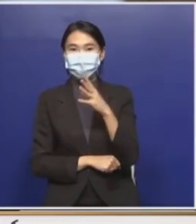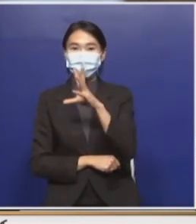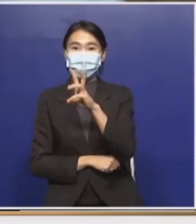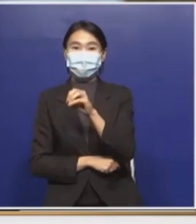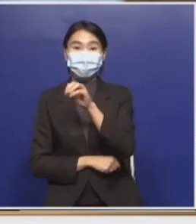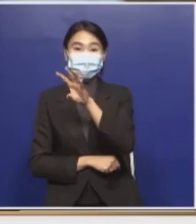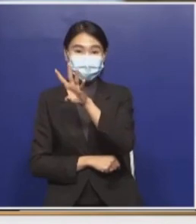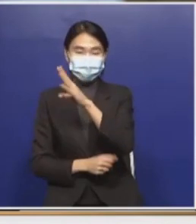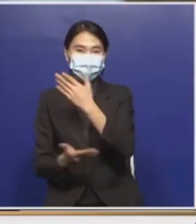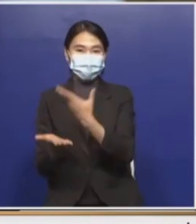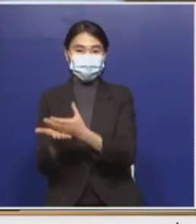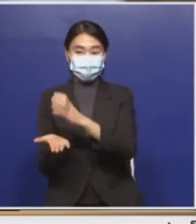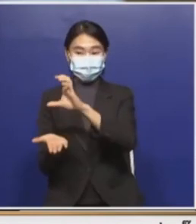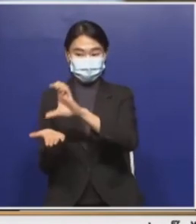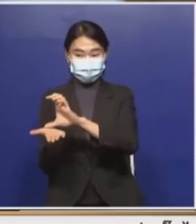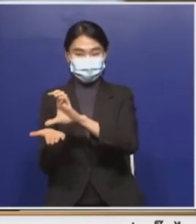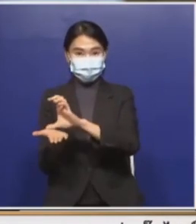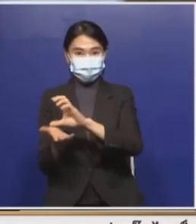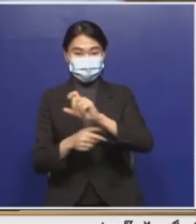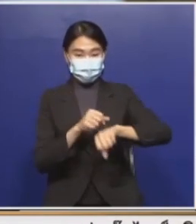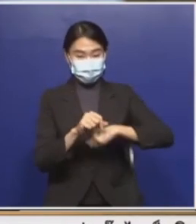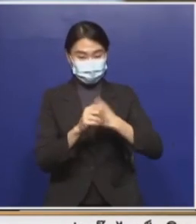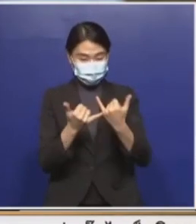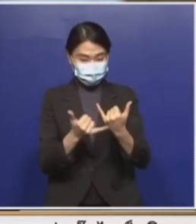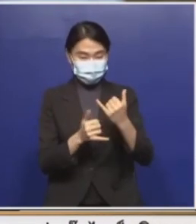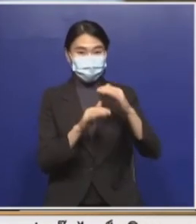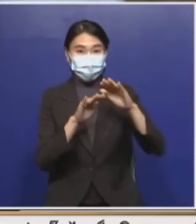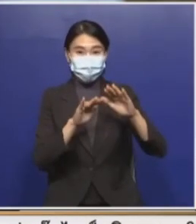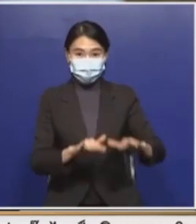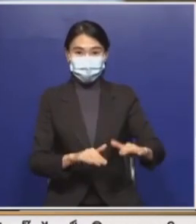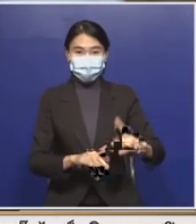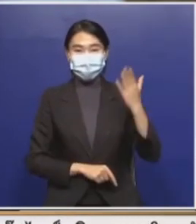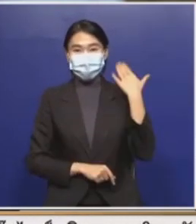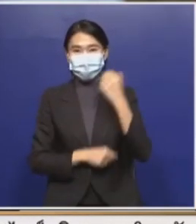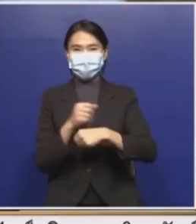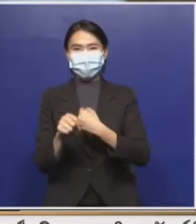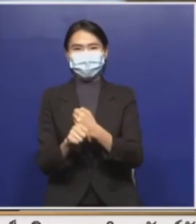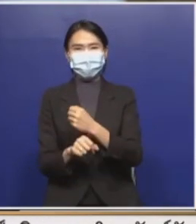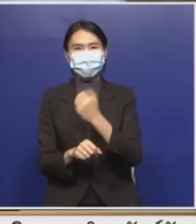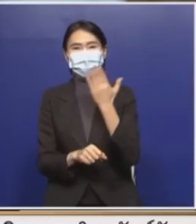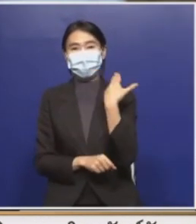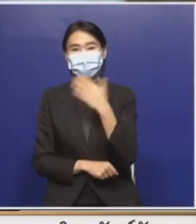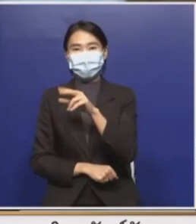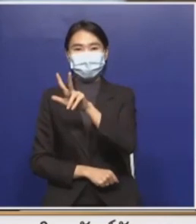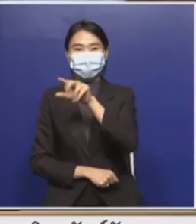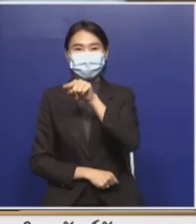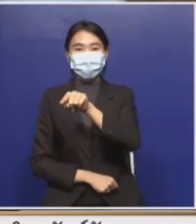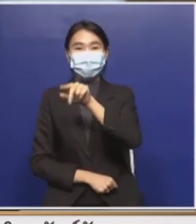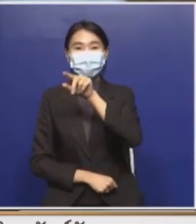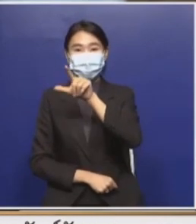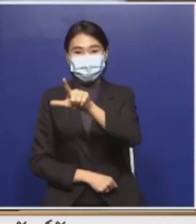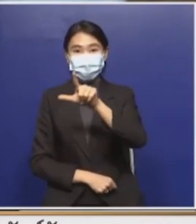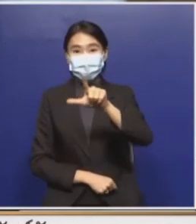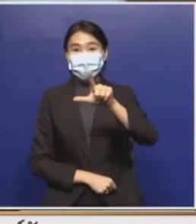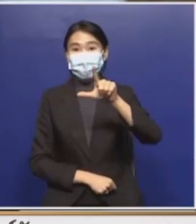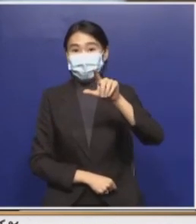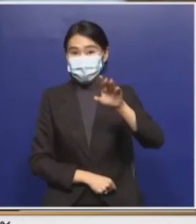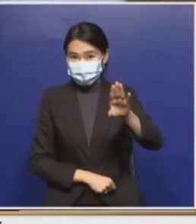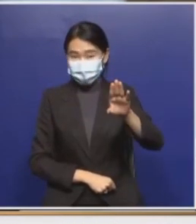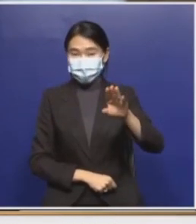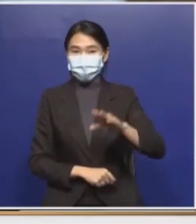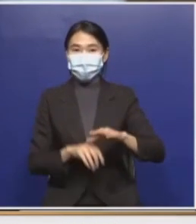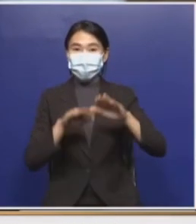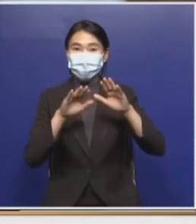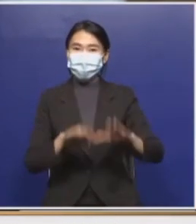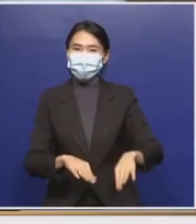64ซึ่งงบประมาณปี64ตั้งไว้ 3.3 ล้านล้านบาทลดล